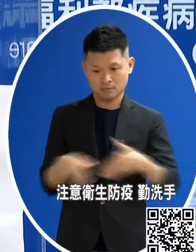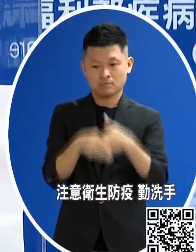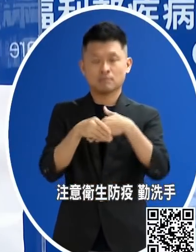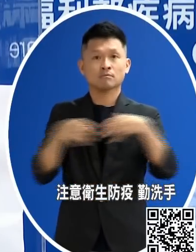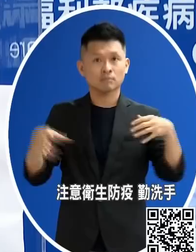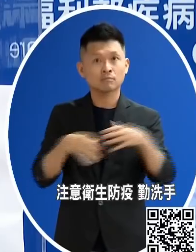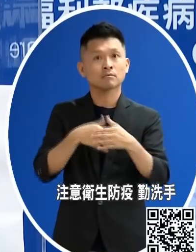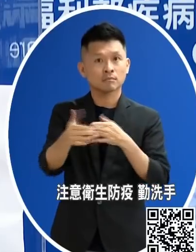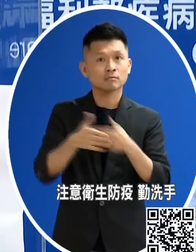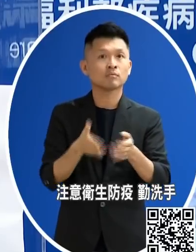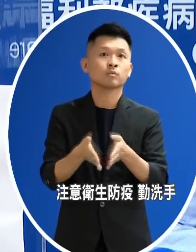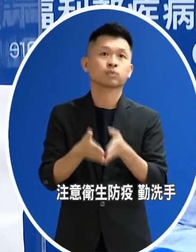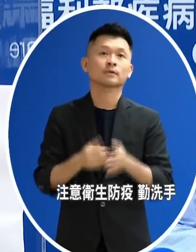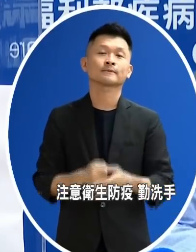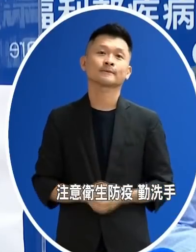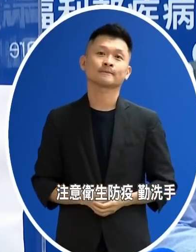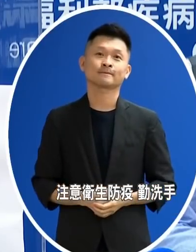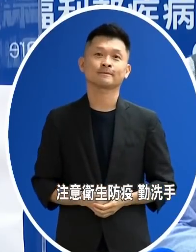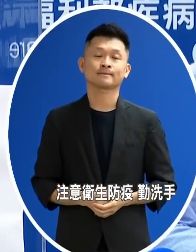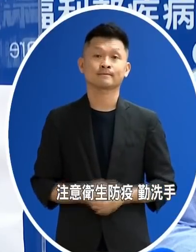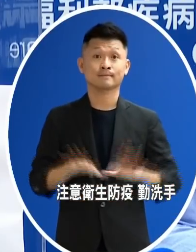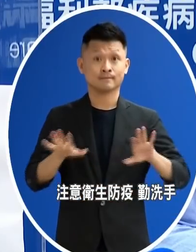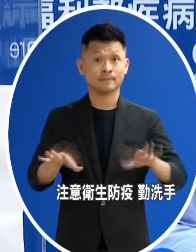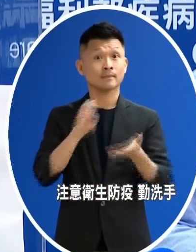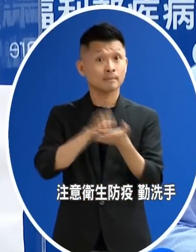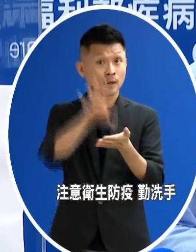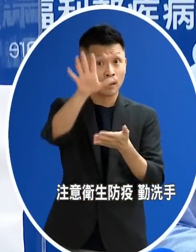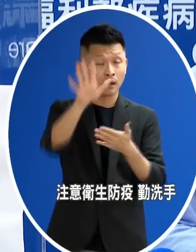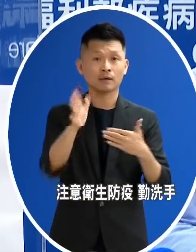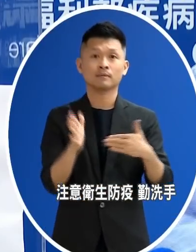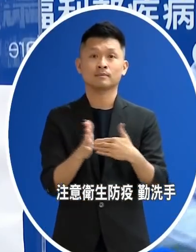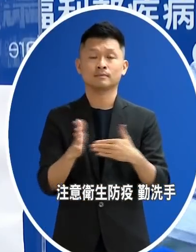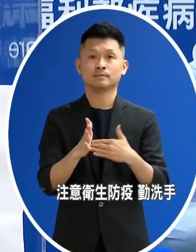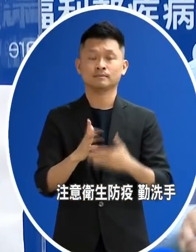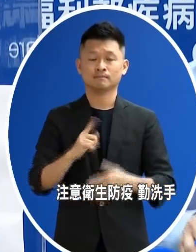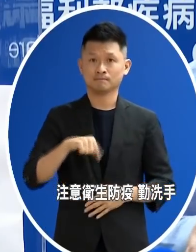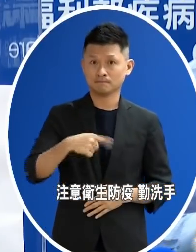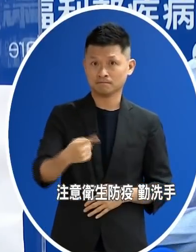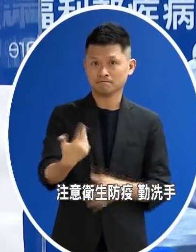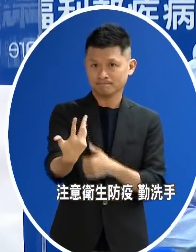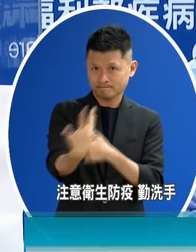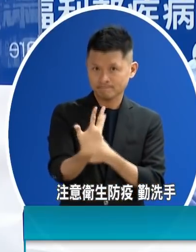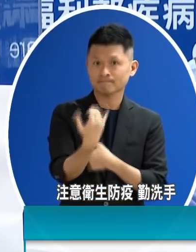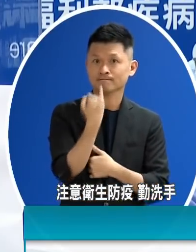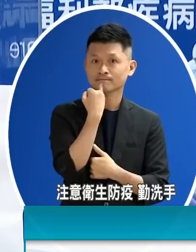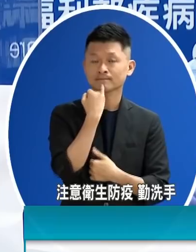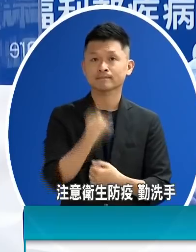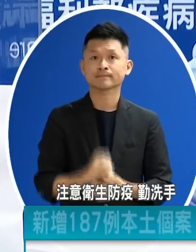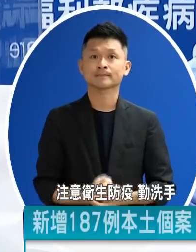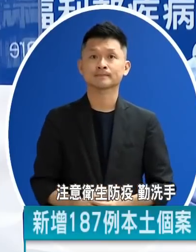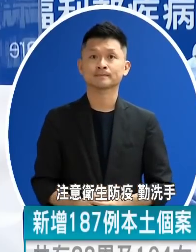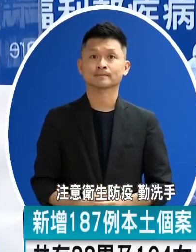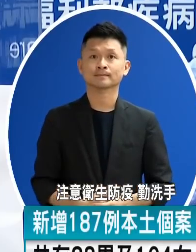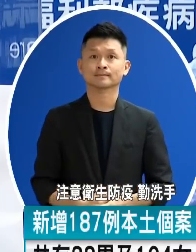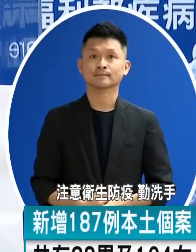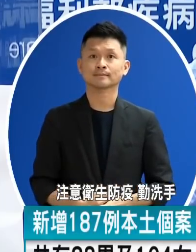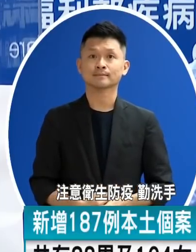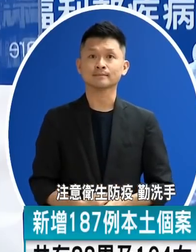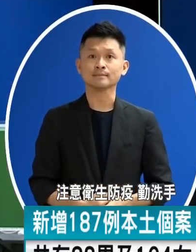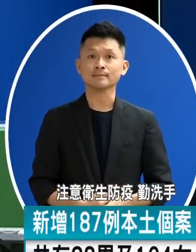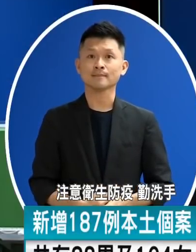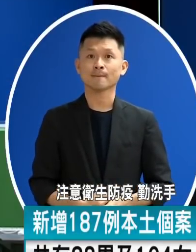作。好，那我们今天的报告就先到这里，那有问题可以提出来。